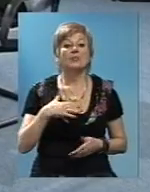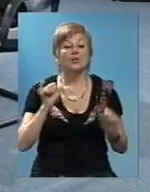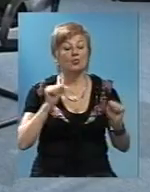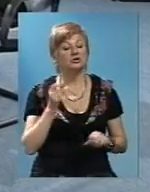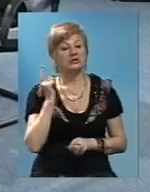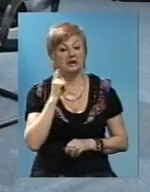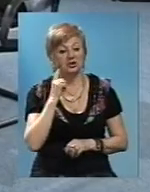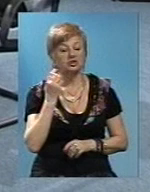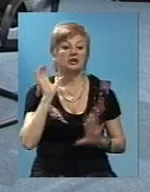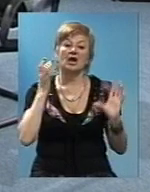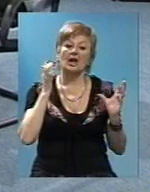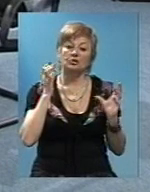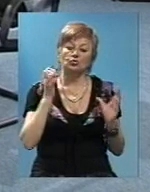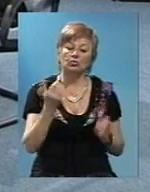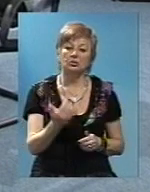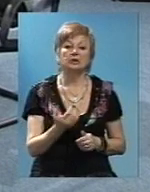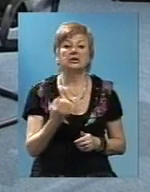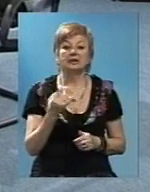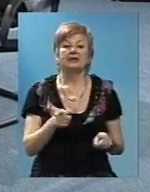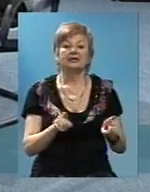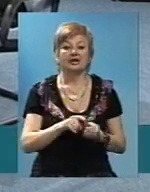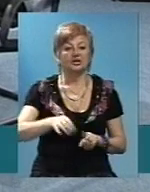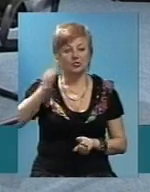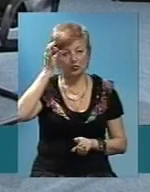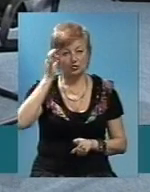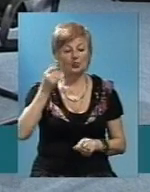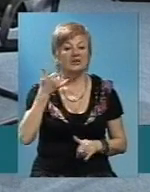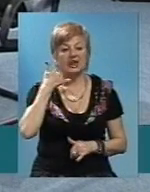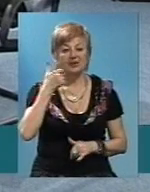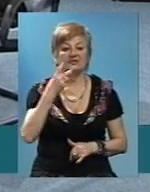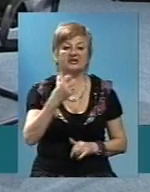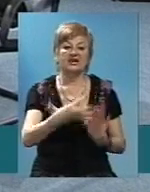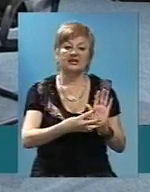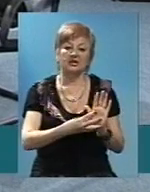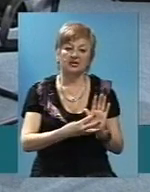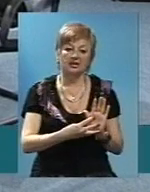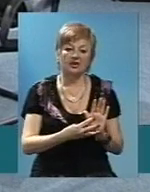чути радіослухачі Суспільного радіо, і також нагадаю номер нашого телефону